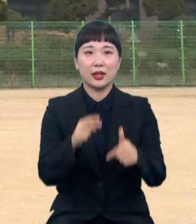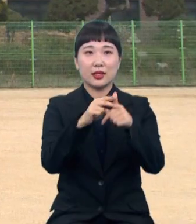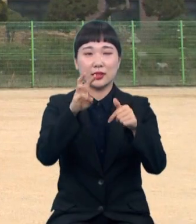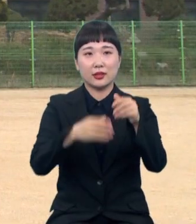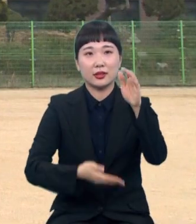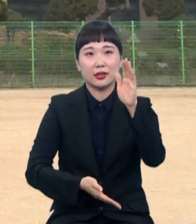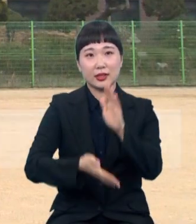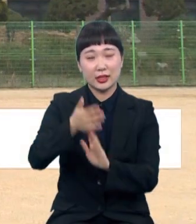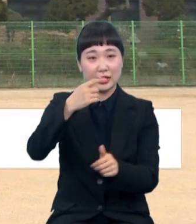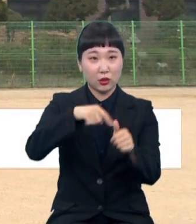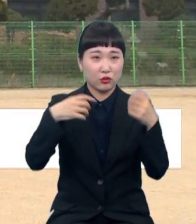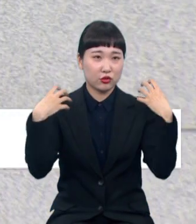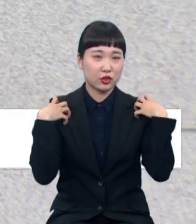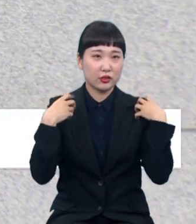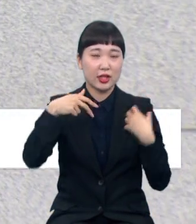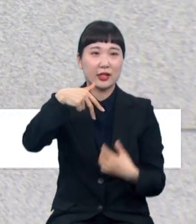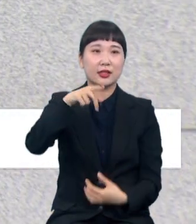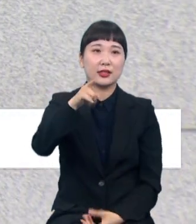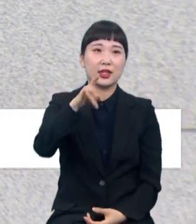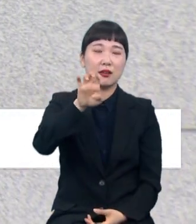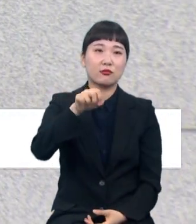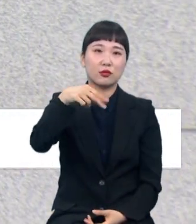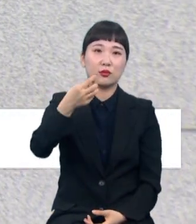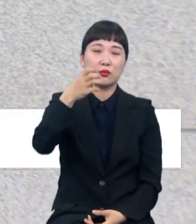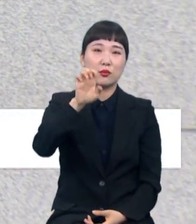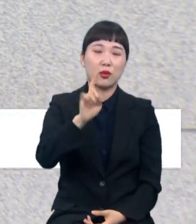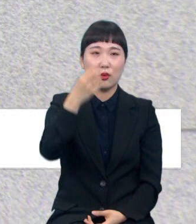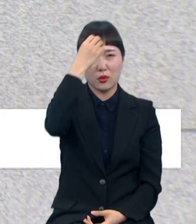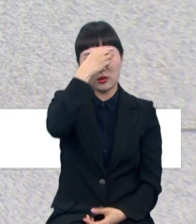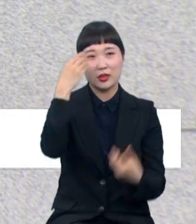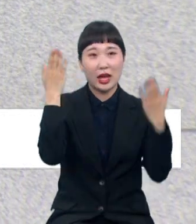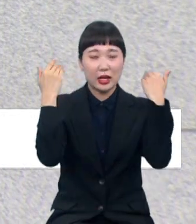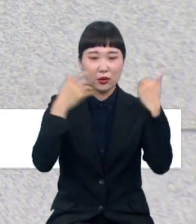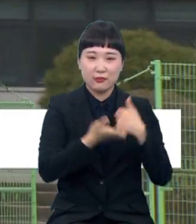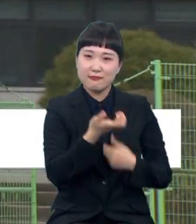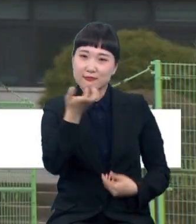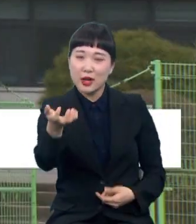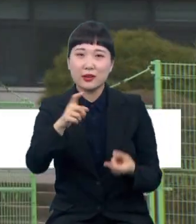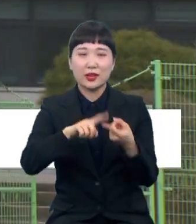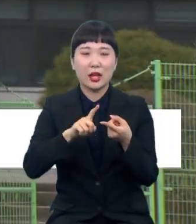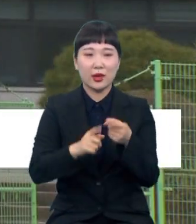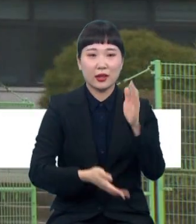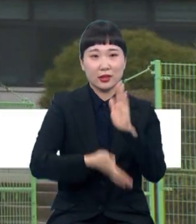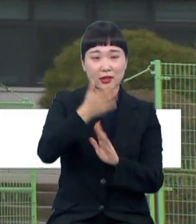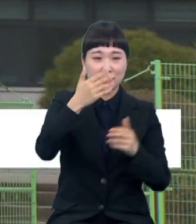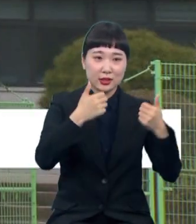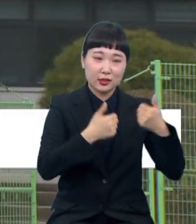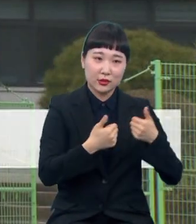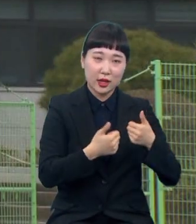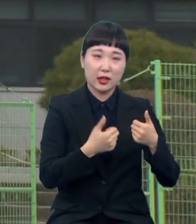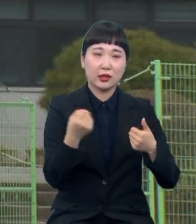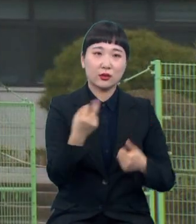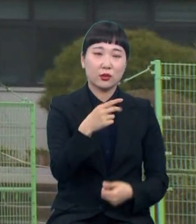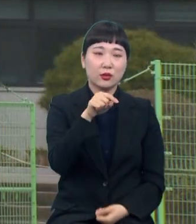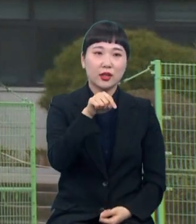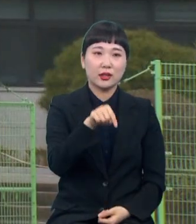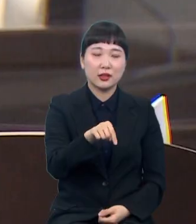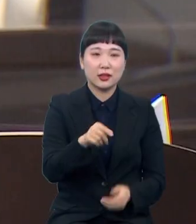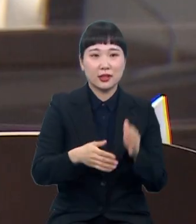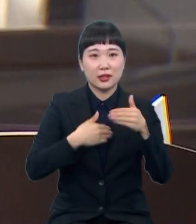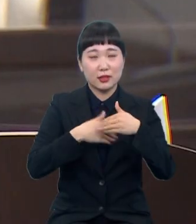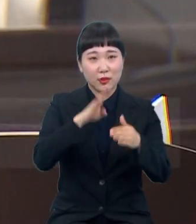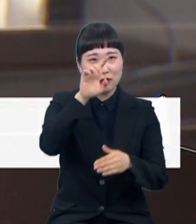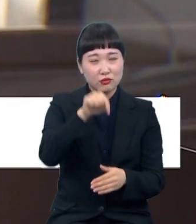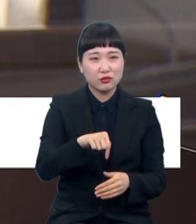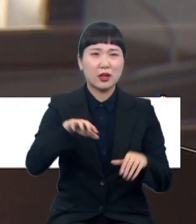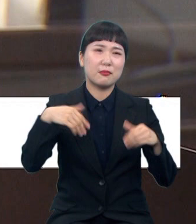인천시교육청이 추진 중인 재물포고등학교 송도 이전과 관련해선 의회와 집행부 모두 반대 입장을 분명했습니다.